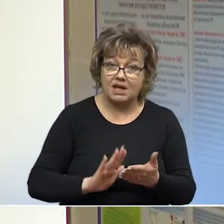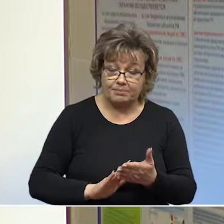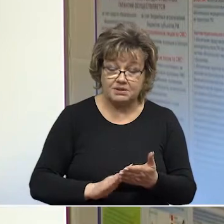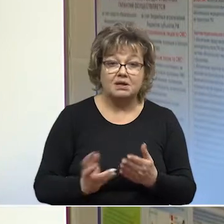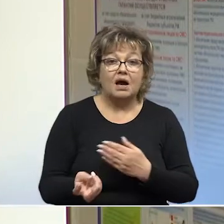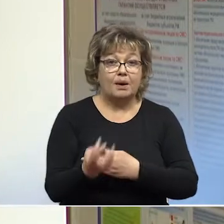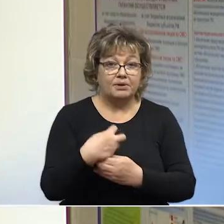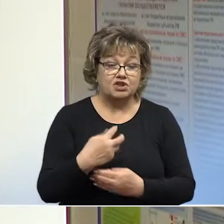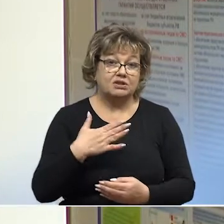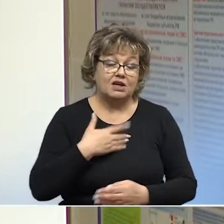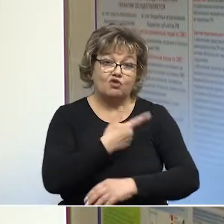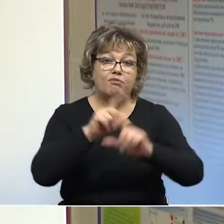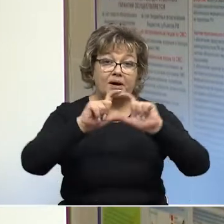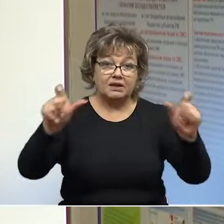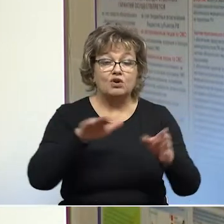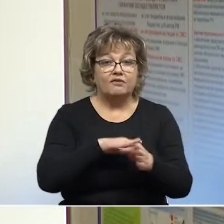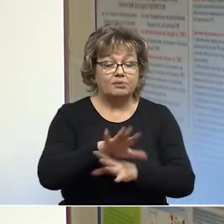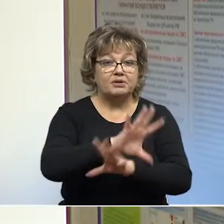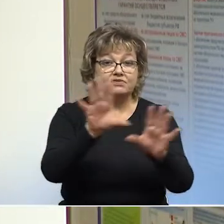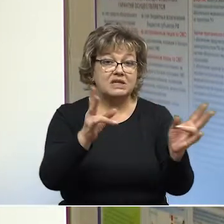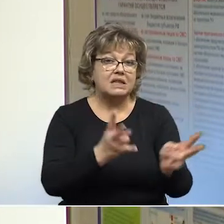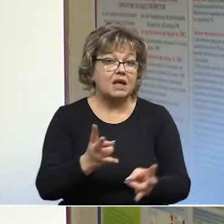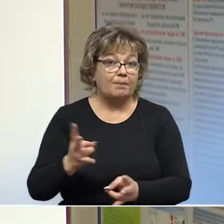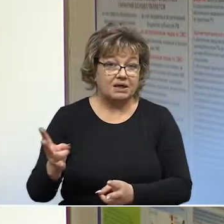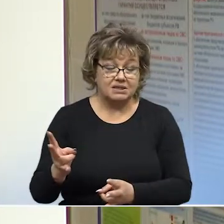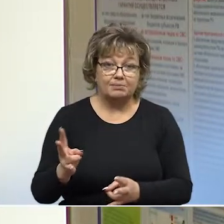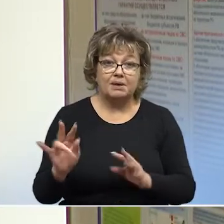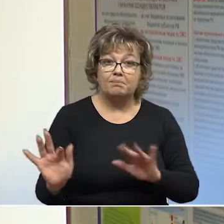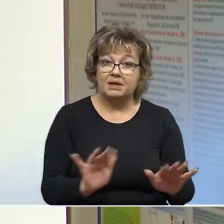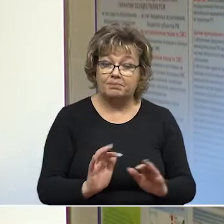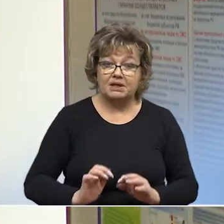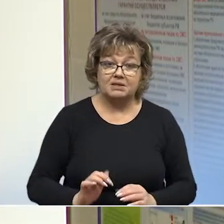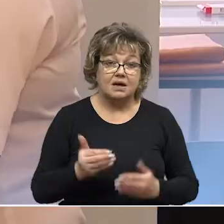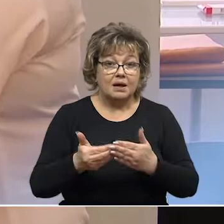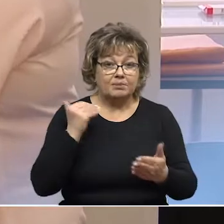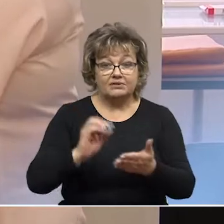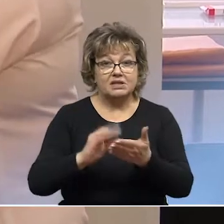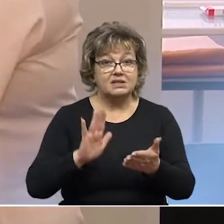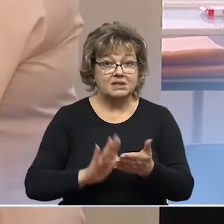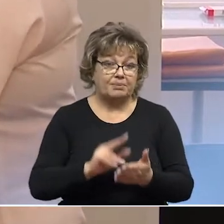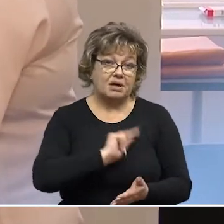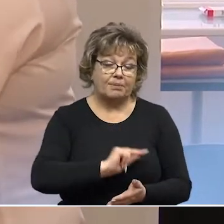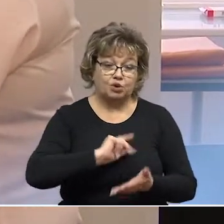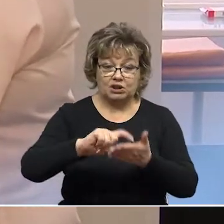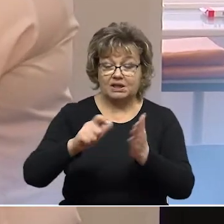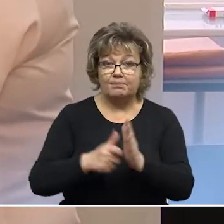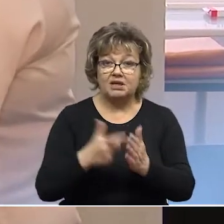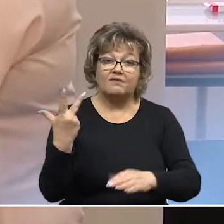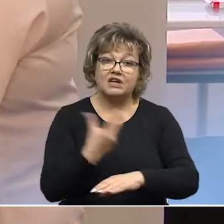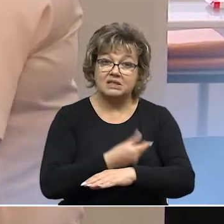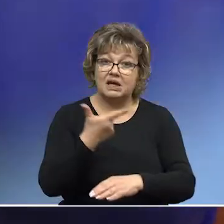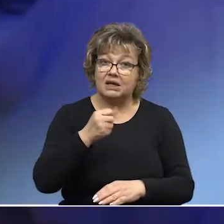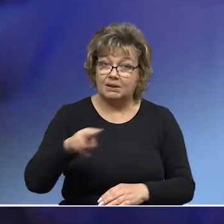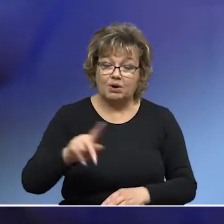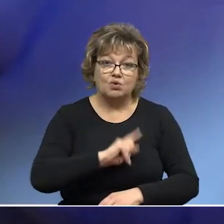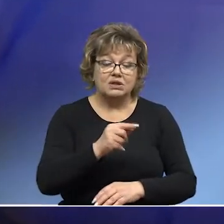может обратиться в нашу поликлинику, и ему проведут все необходимые мероприятия. По предварительной записи работает кабинет